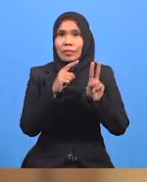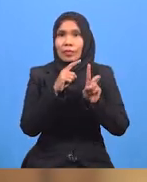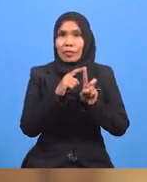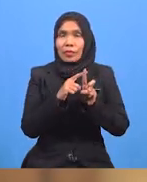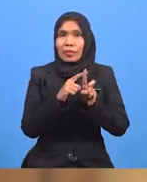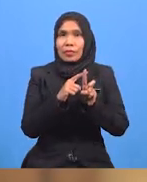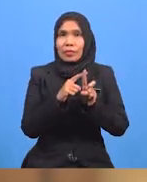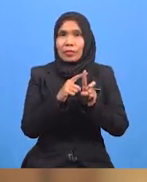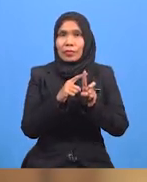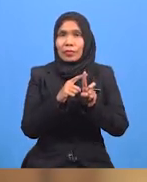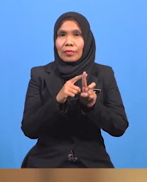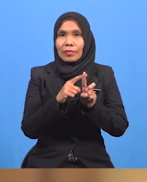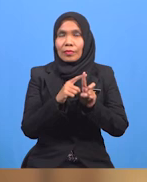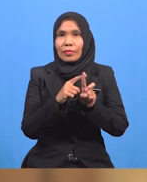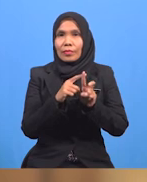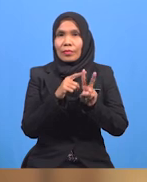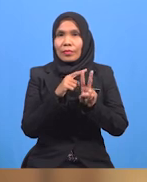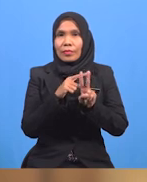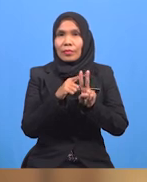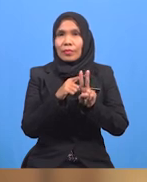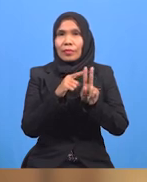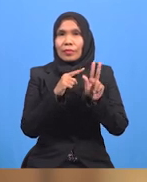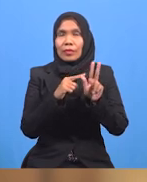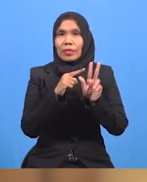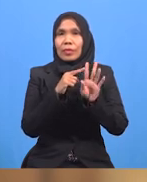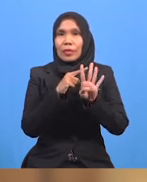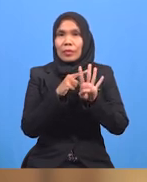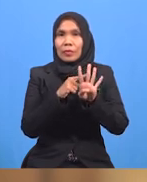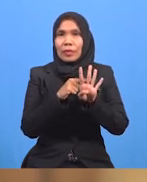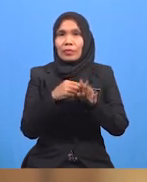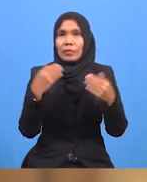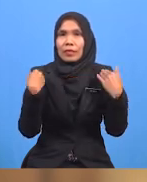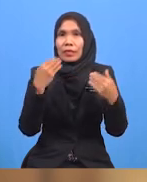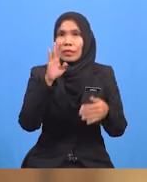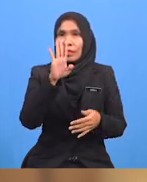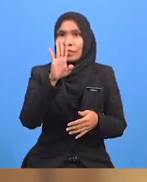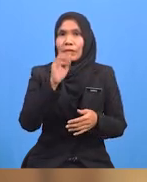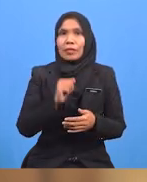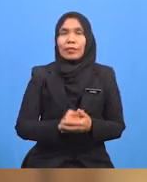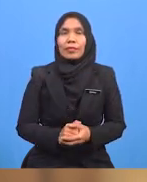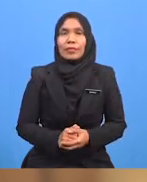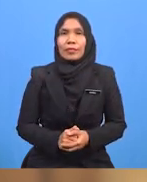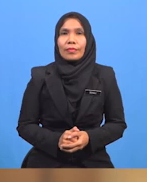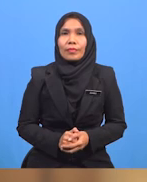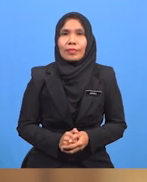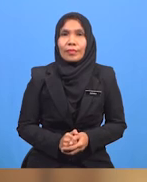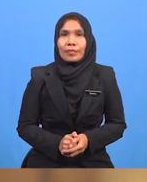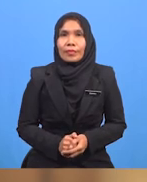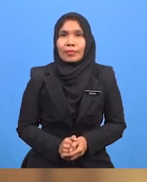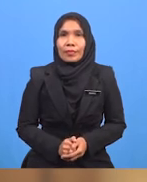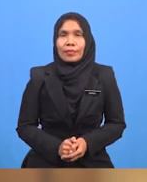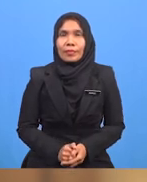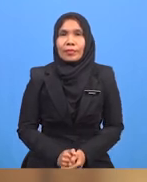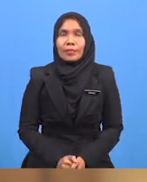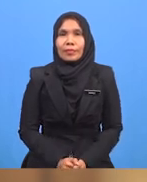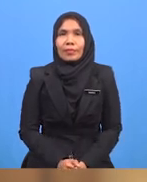ketiga ialah luas segitiga dan keempat ialah aplikasi petua sinus petua cosinus dan